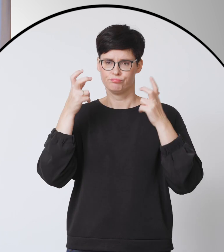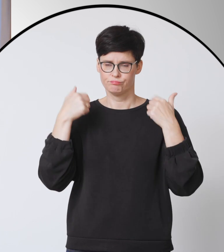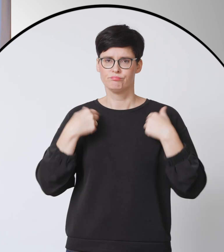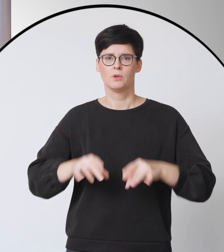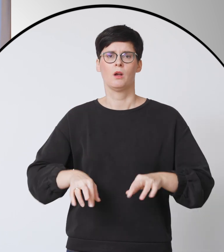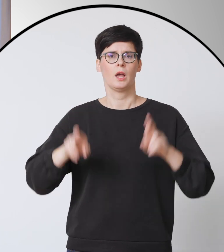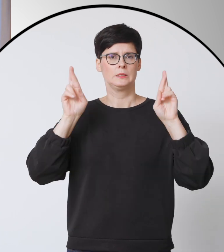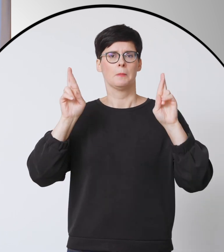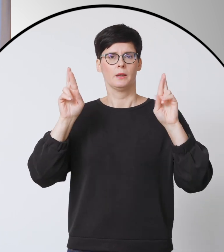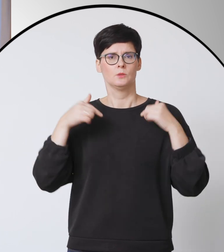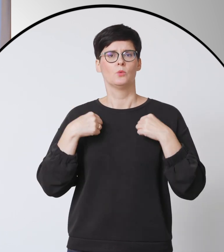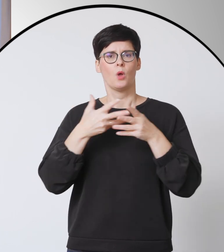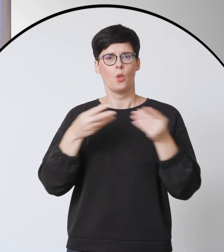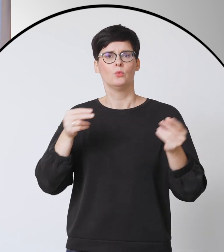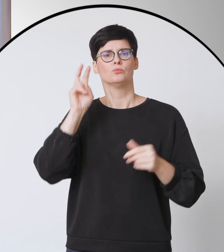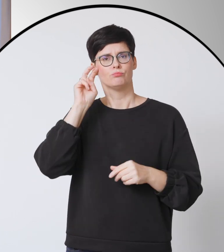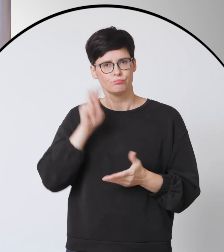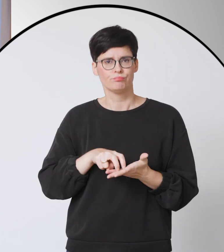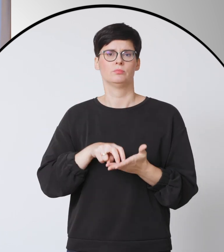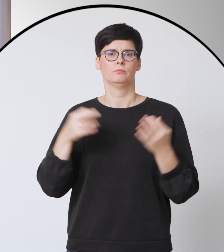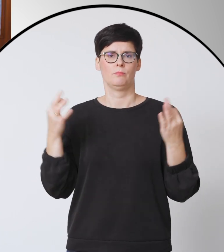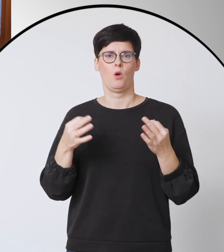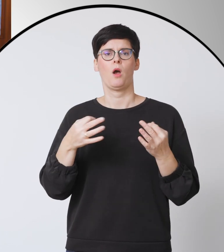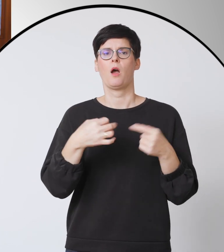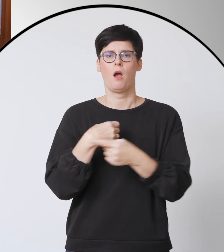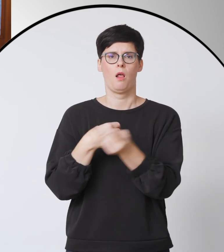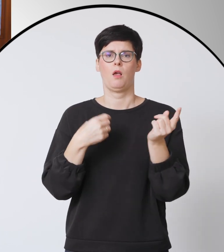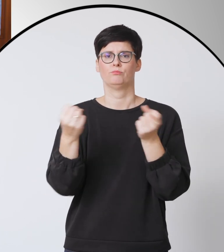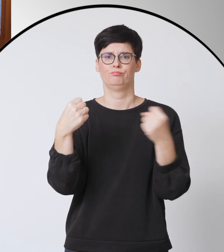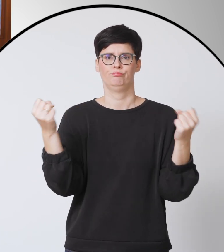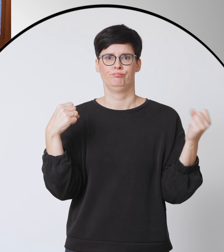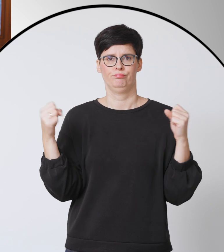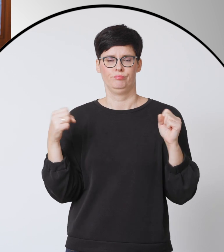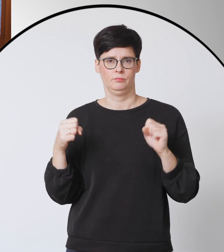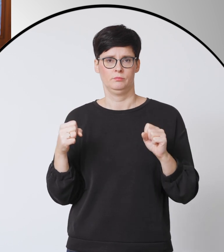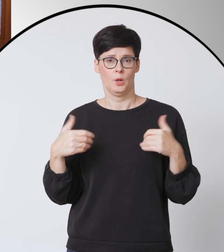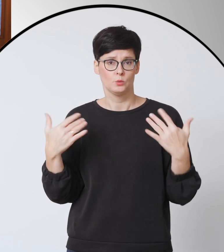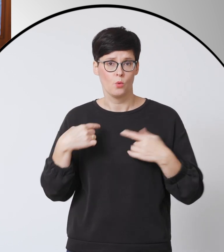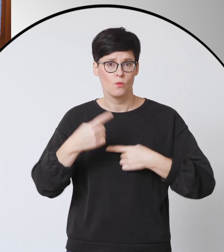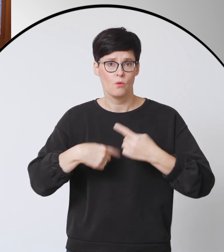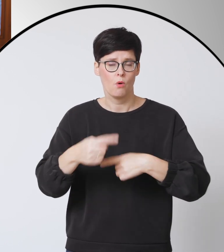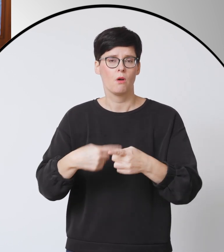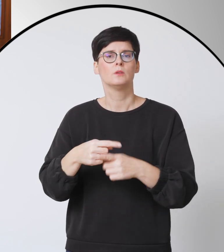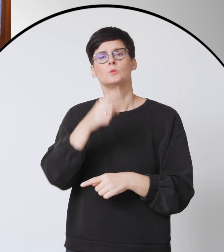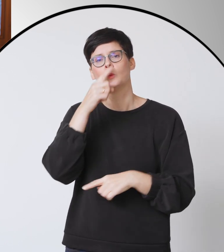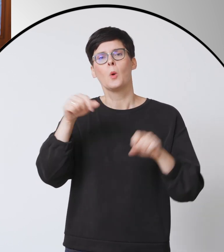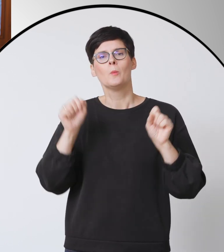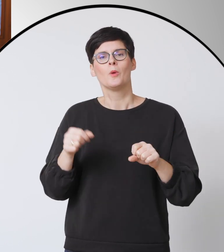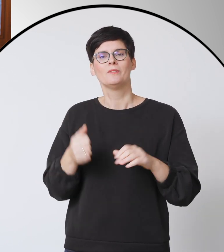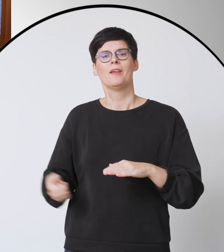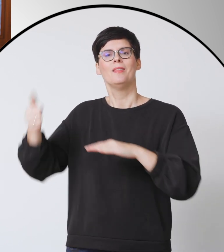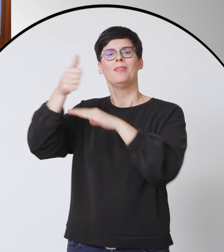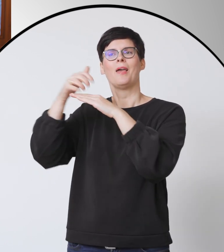fühlen, sowie mit Lösungen einverstanden sind. Eine solche Vorgehensweise ist nur möglich, wenn